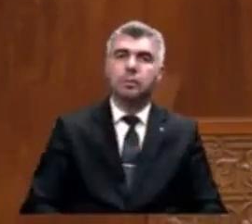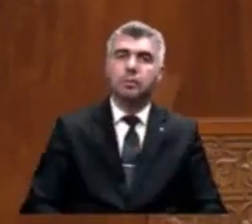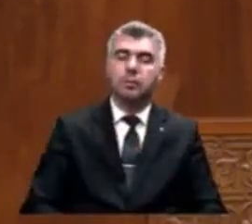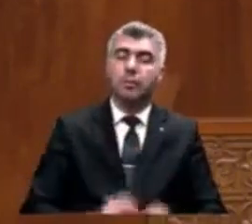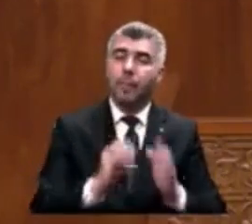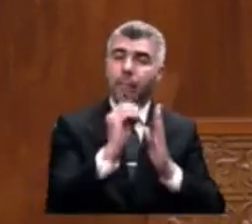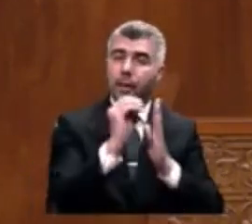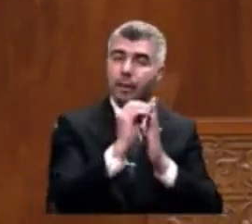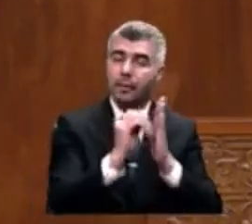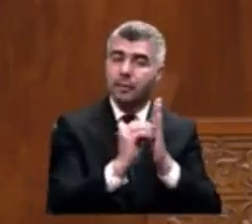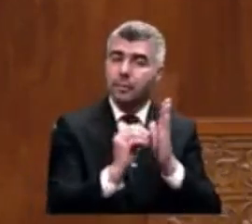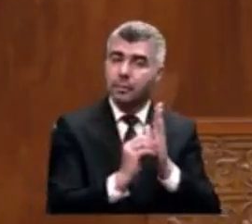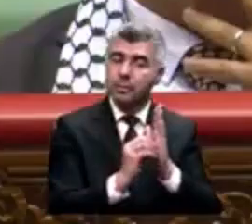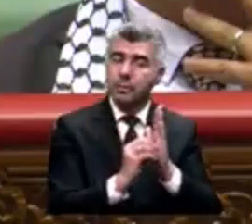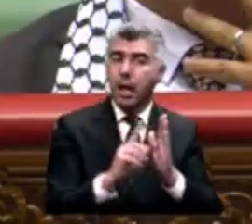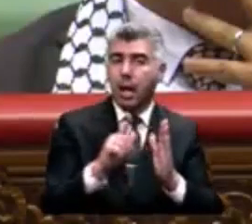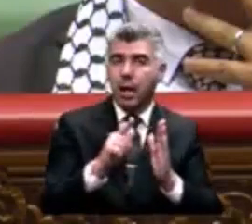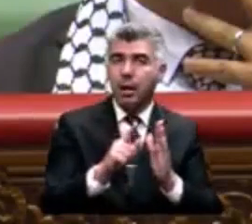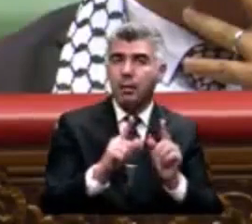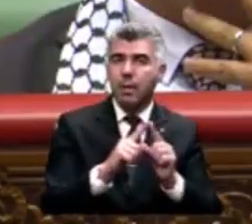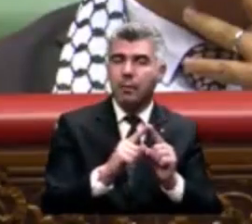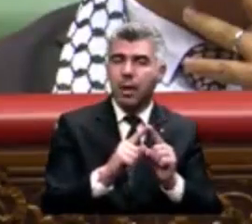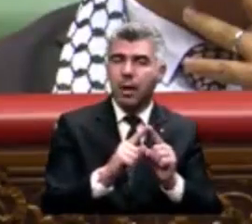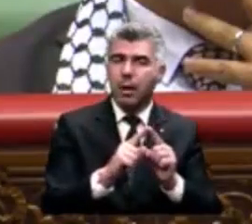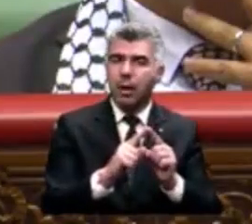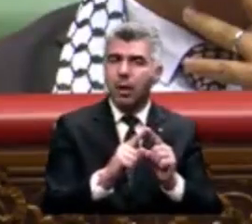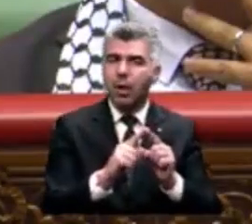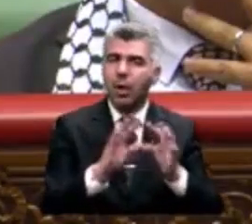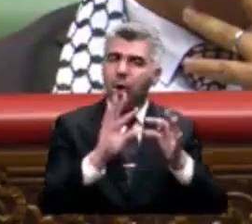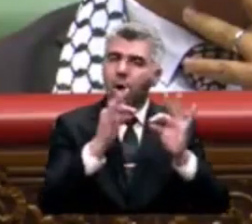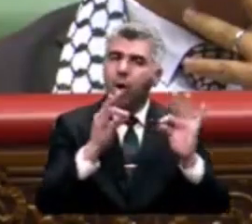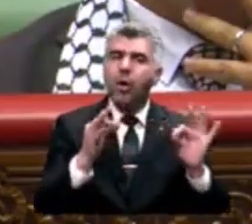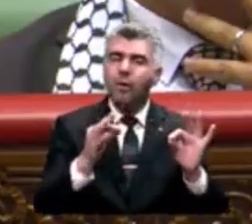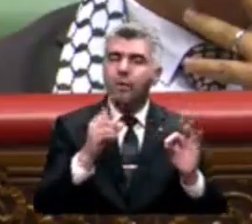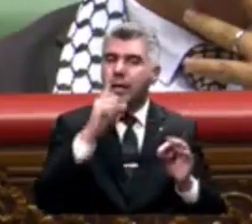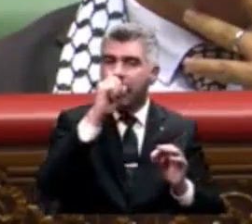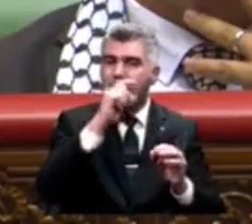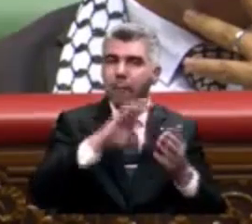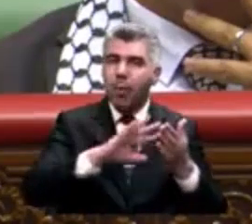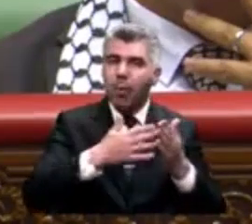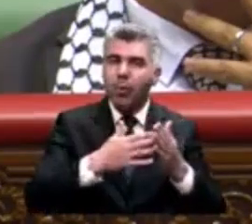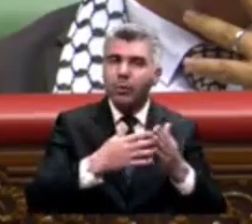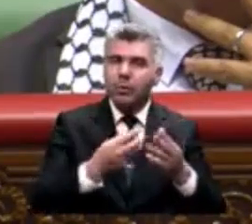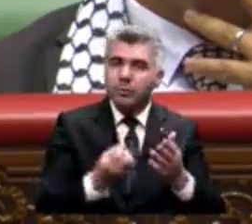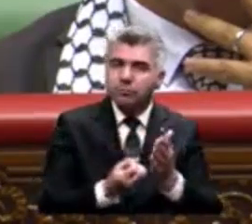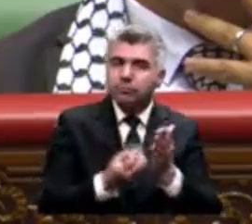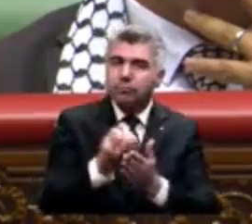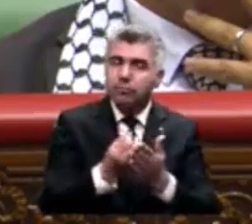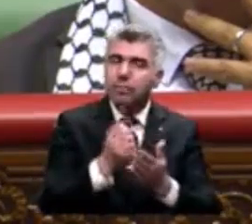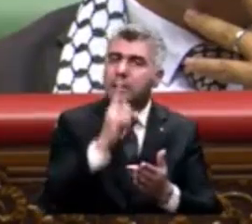وتنص على بعض الحقوق. انا نعطي غير بعض منها لان صعيب ندخل في كل التفاصيل.